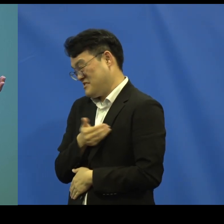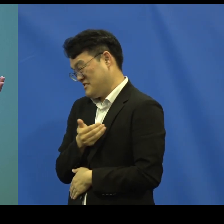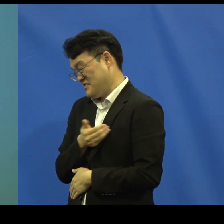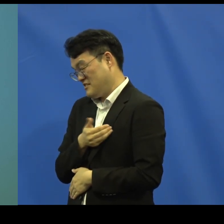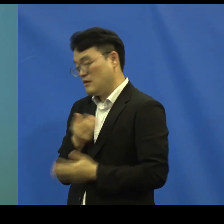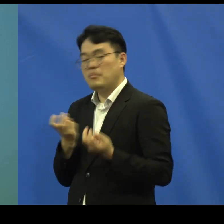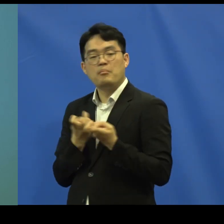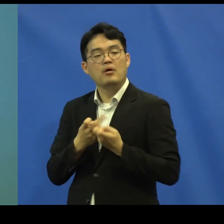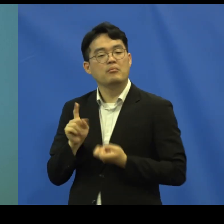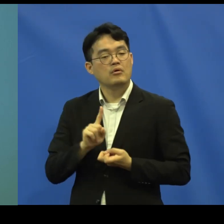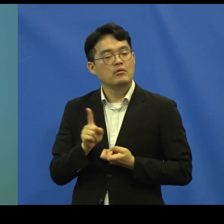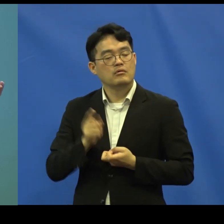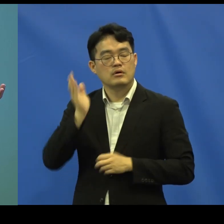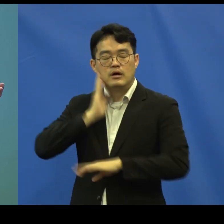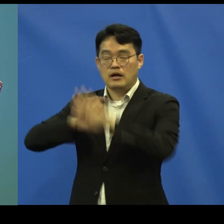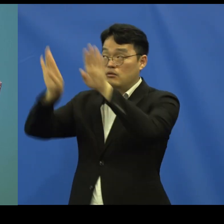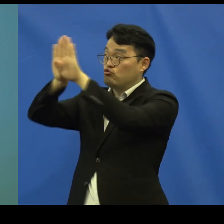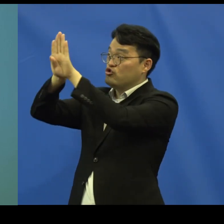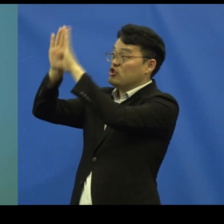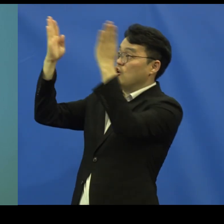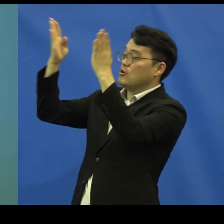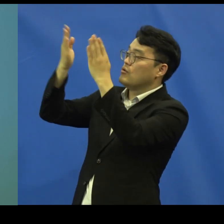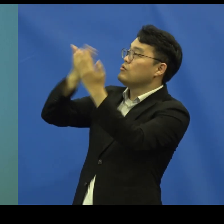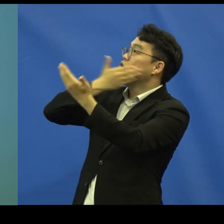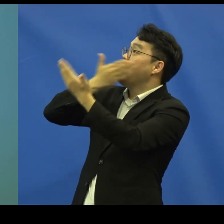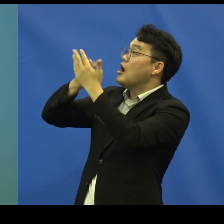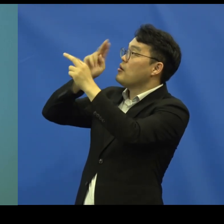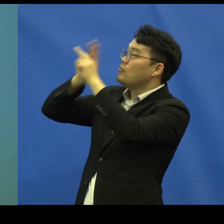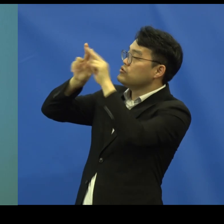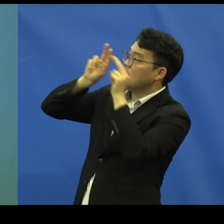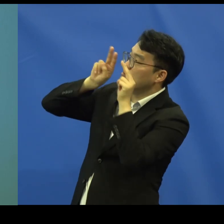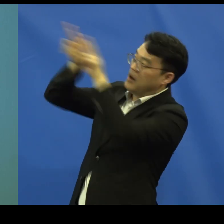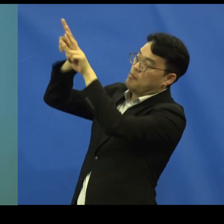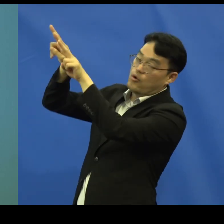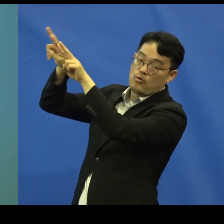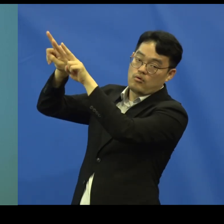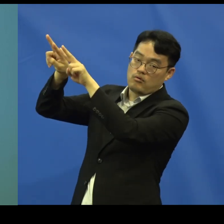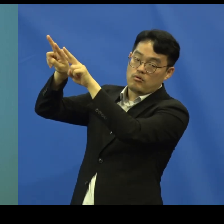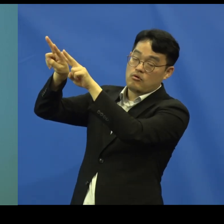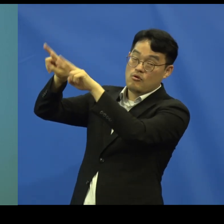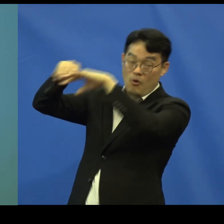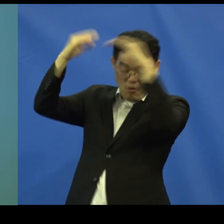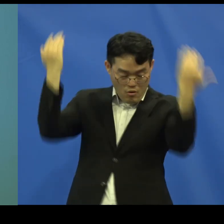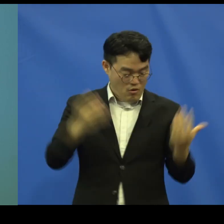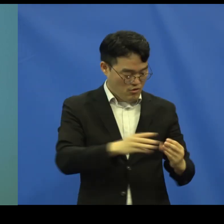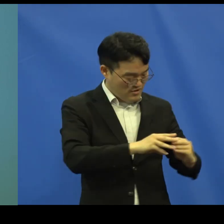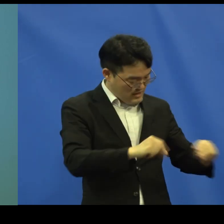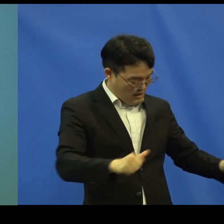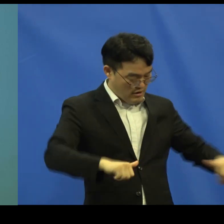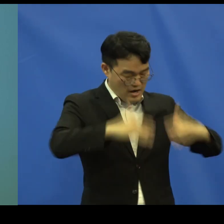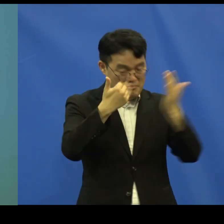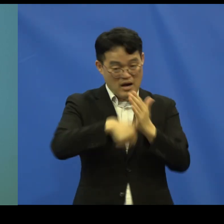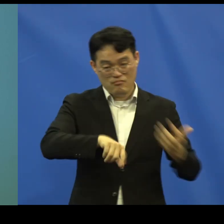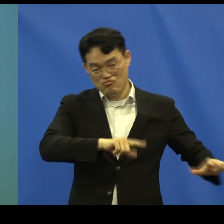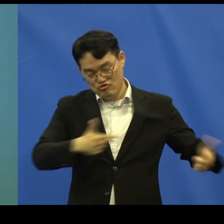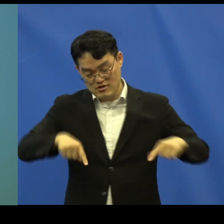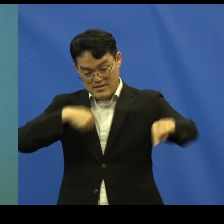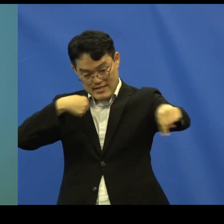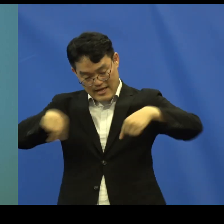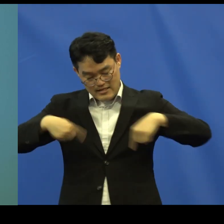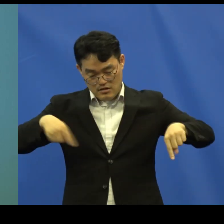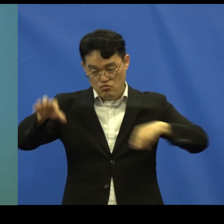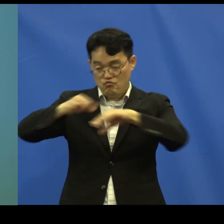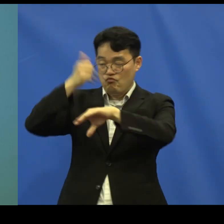것입니다. 그리고 하늘의 보좌를 바라보는 것입니다. 그리고 온 땅과 만물을 다스리시는 만왕의